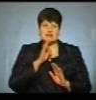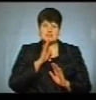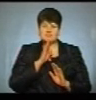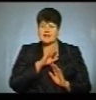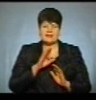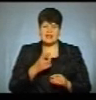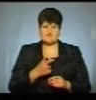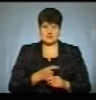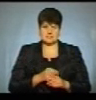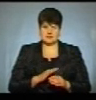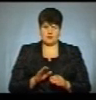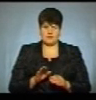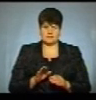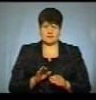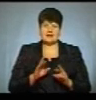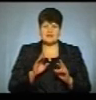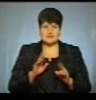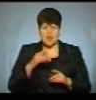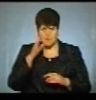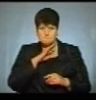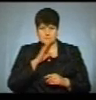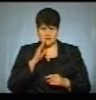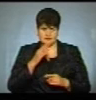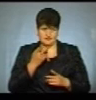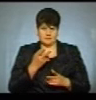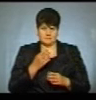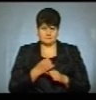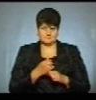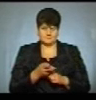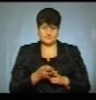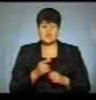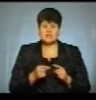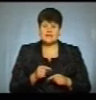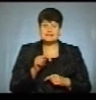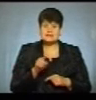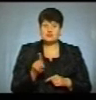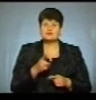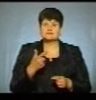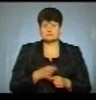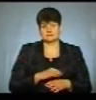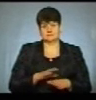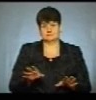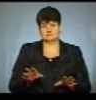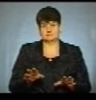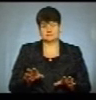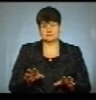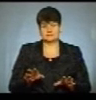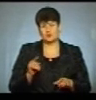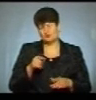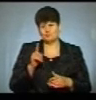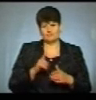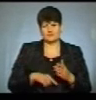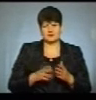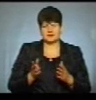невакцинована, і як реагували батьки, тільки через те, що вона не була вакцинована. Тому, повірте,